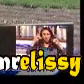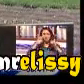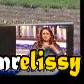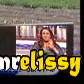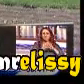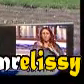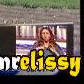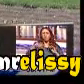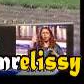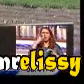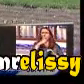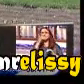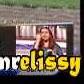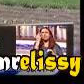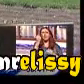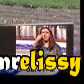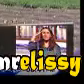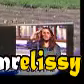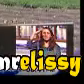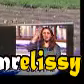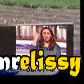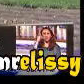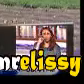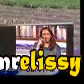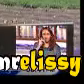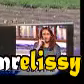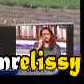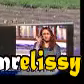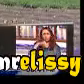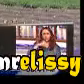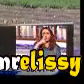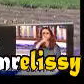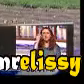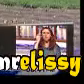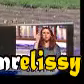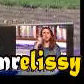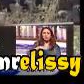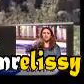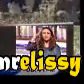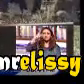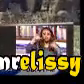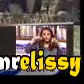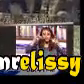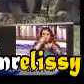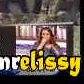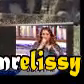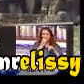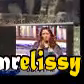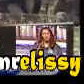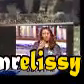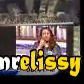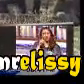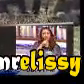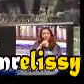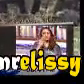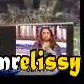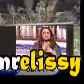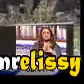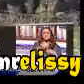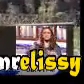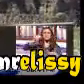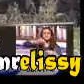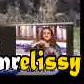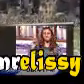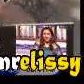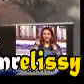ب50 وب60 بقى ب130 و140، كل حاجة غالية والله مش عارفين نمشي والله. نقص السولار أضاف على الفلاحين